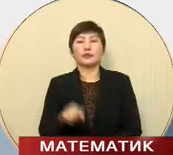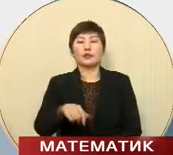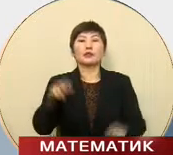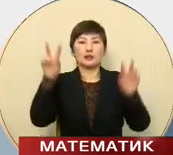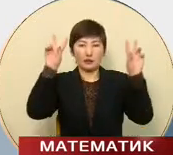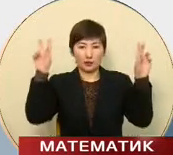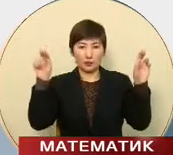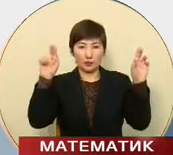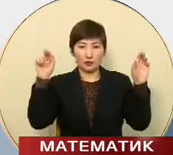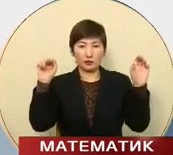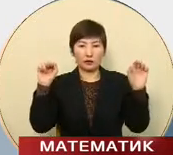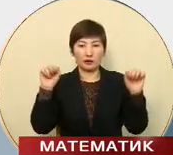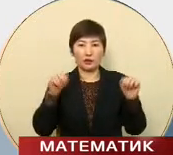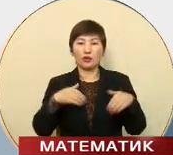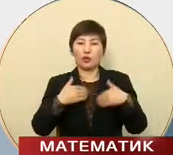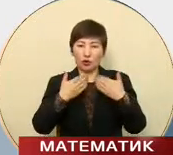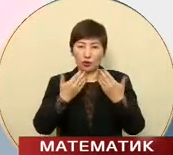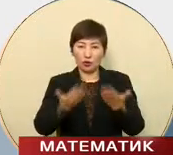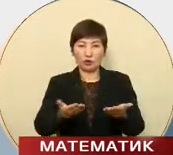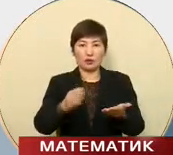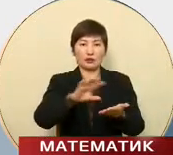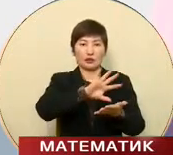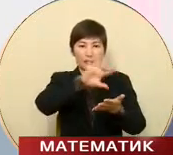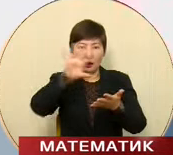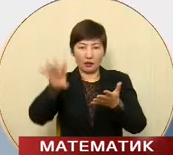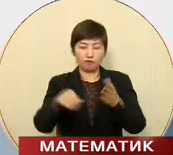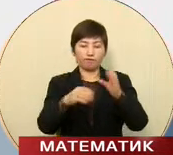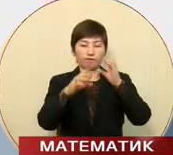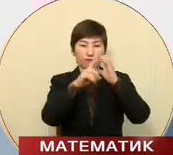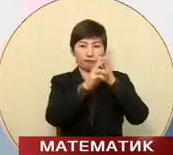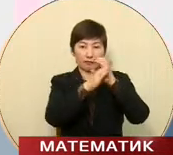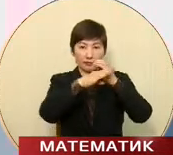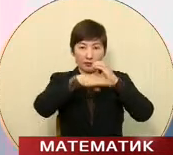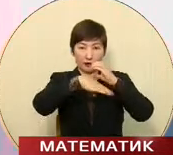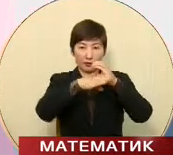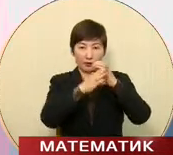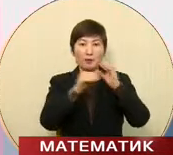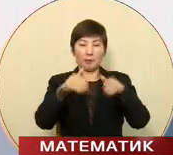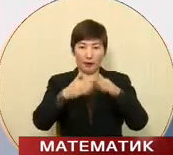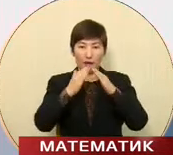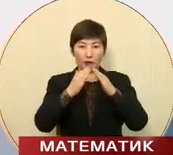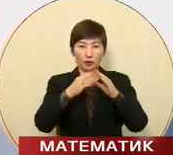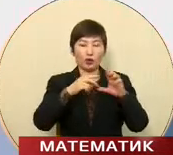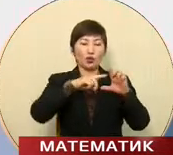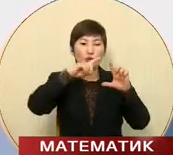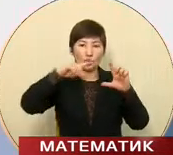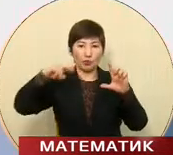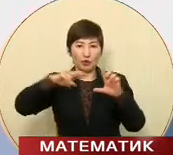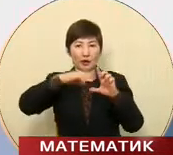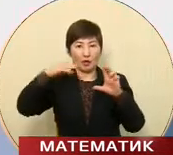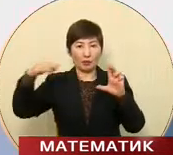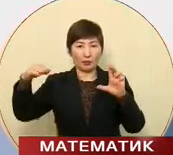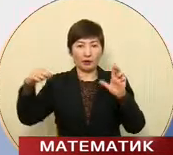сэдвийнхаа хүрээнд өгсөн загвар дээр хэлбэр дугуй диаграммыг байгуулна. За мөн шугаман графикийг уншиж хэрхэн тайлбарлах